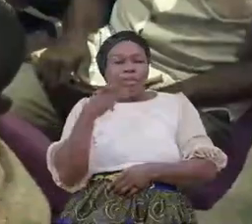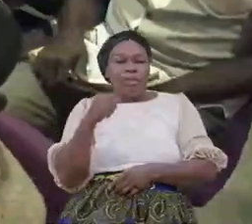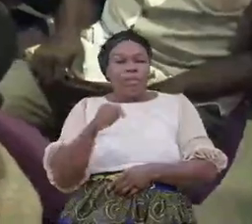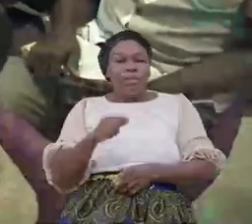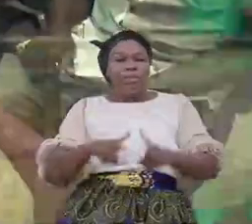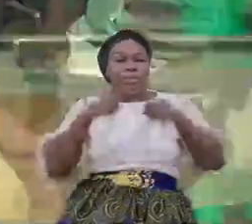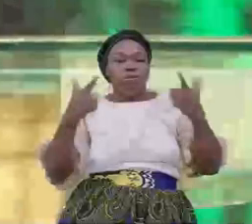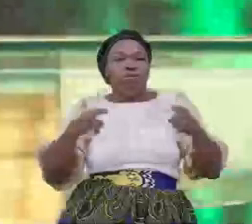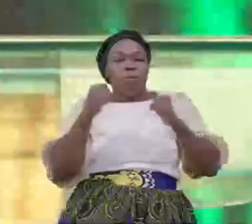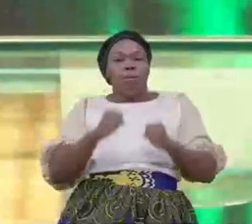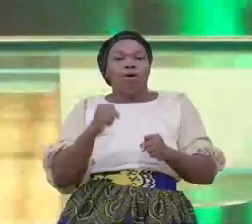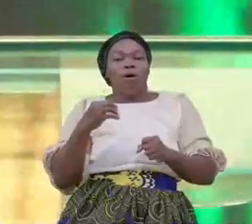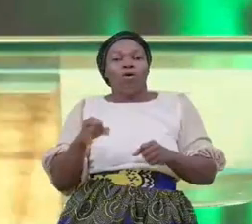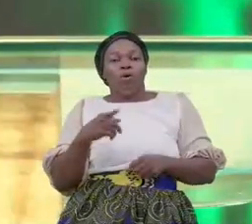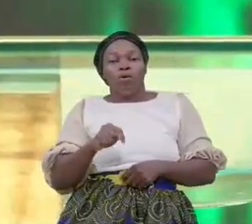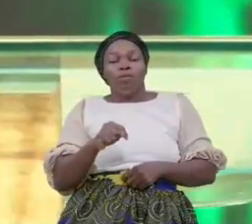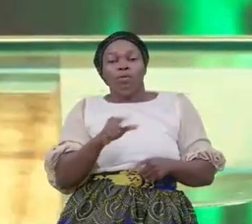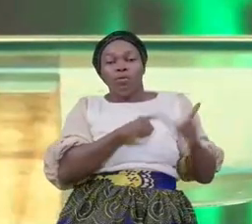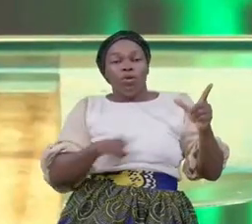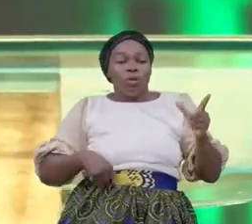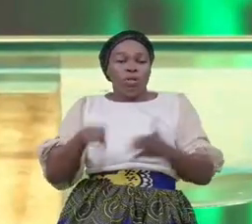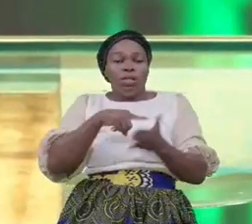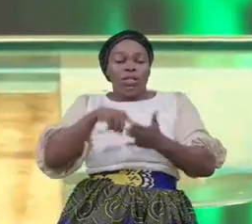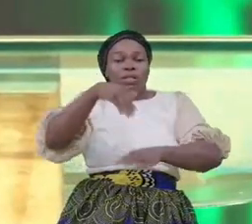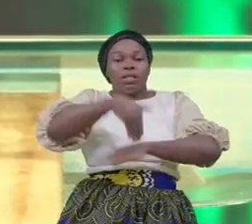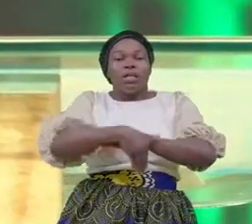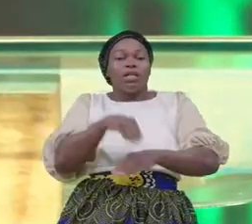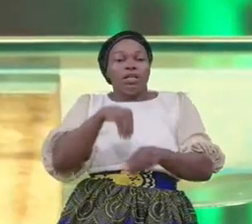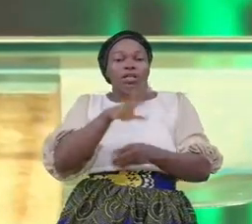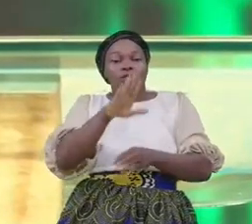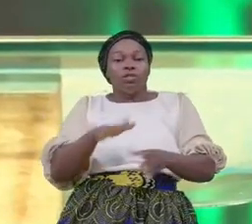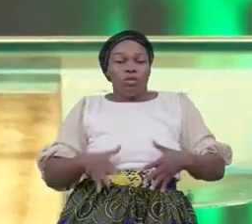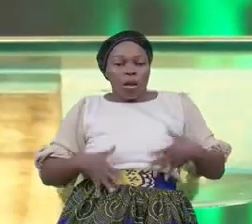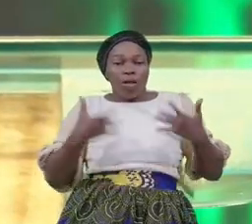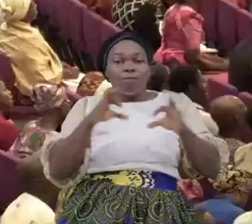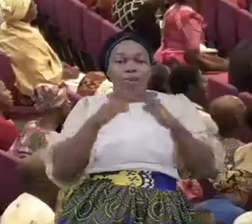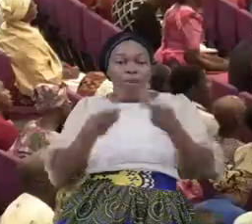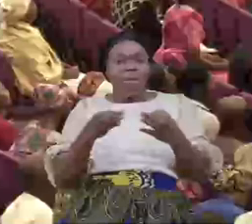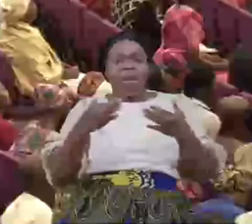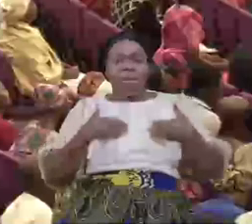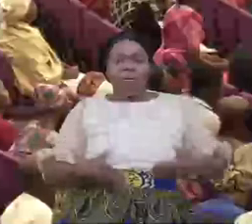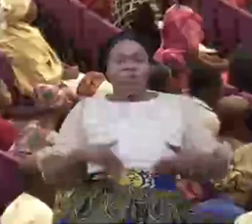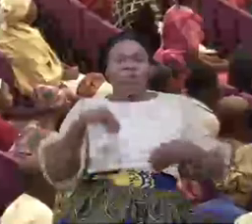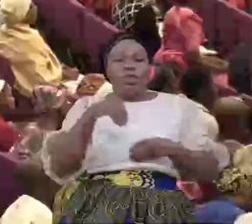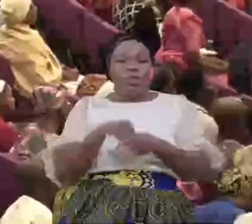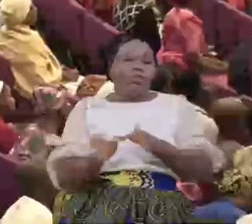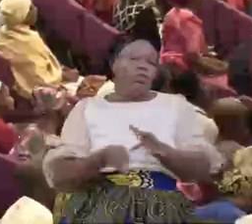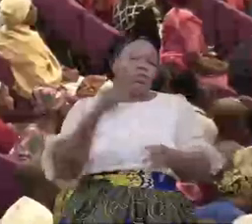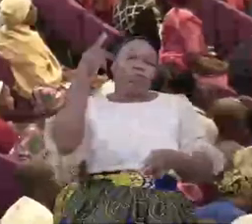puissance surnaturelle du Dieu Tout-Puissant ce soir dans votre vie, dans votre corps, dans votre famille, dans l'enfant là, au nom de